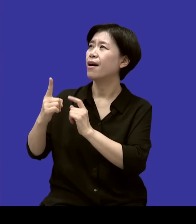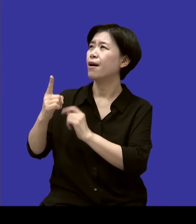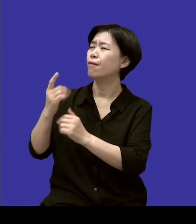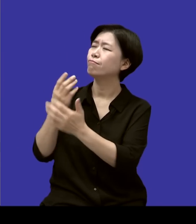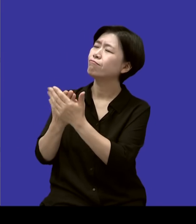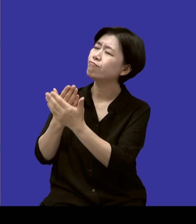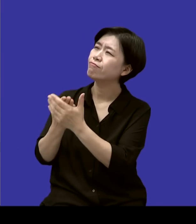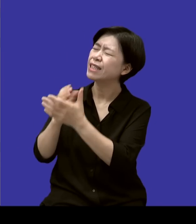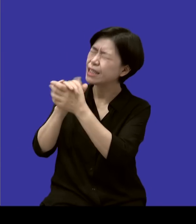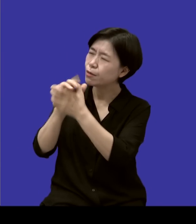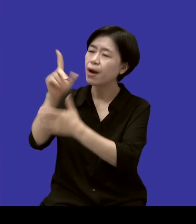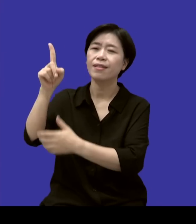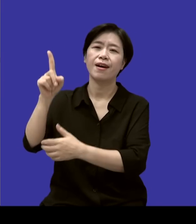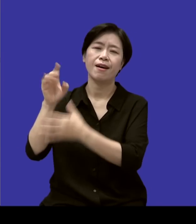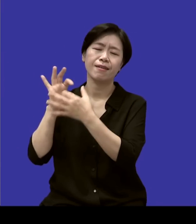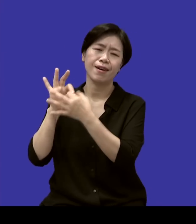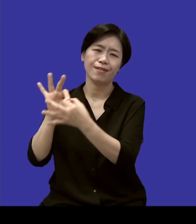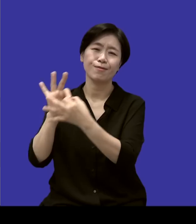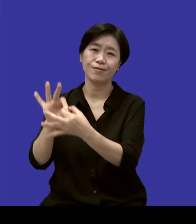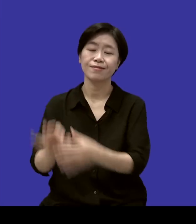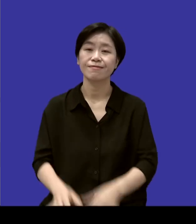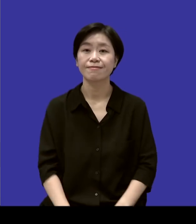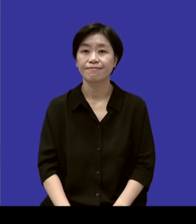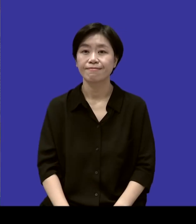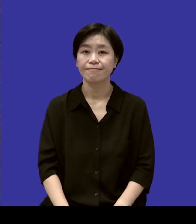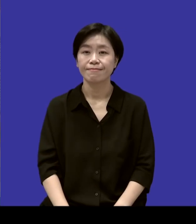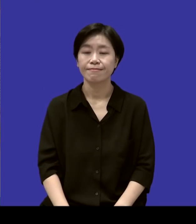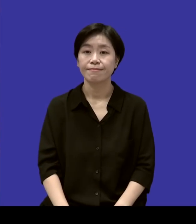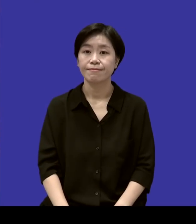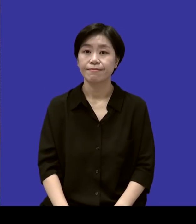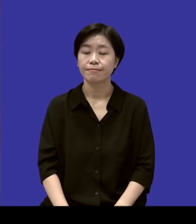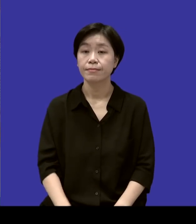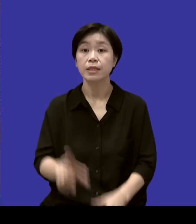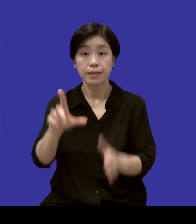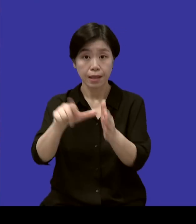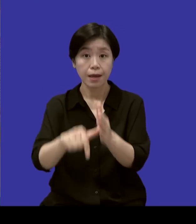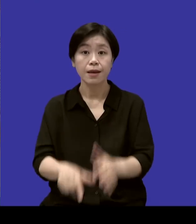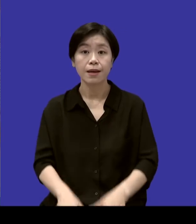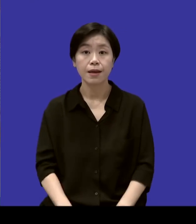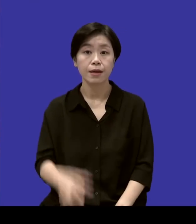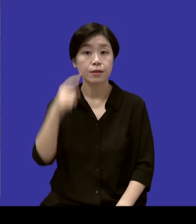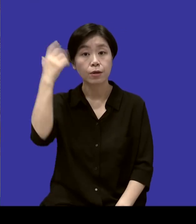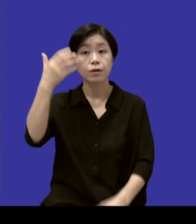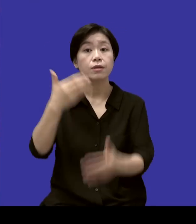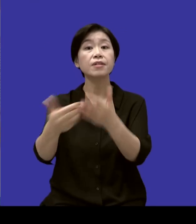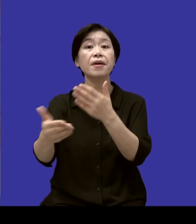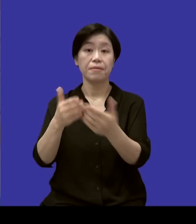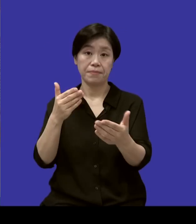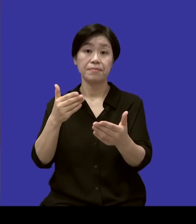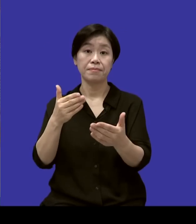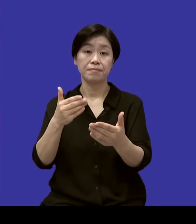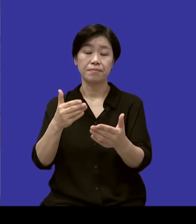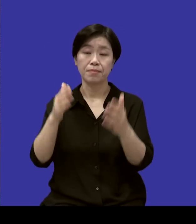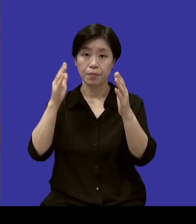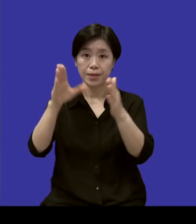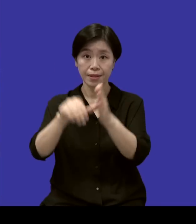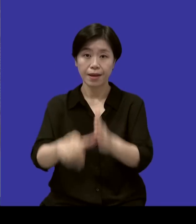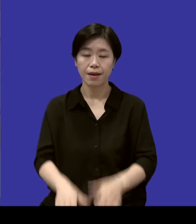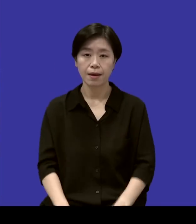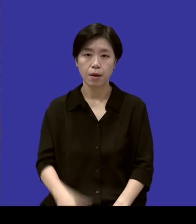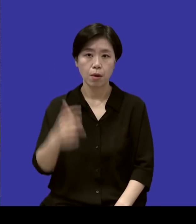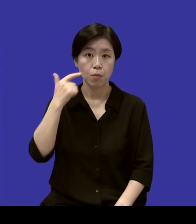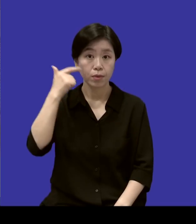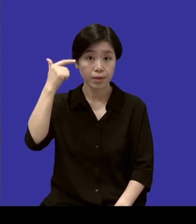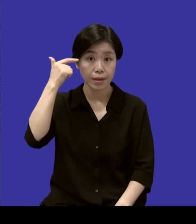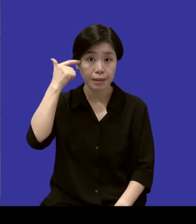나타내 주세요. 네. 이런 기도가 계속 나오는 거예요. 예. 그래서 그때 이제 성령 체험하는 그 시간에 그 목사님이